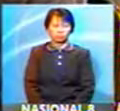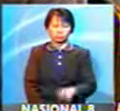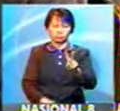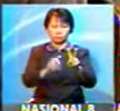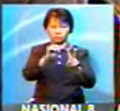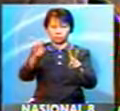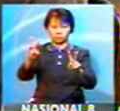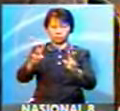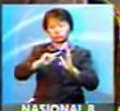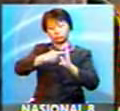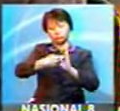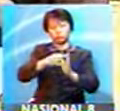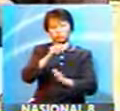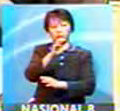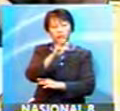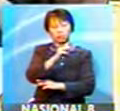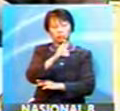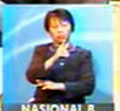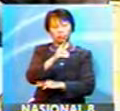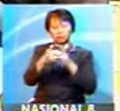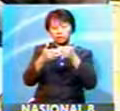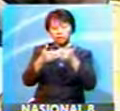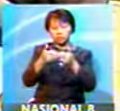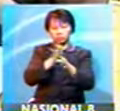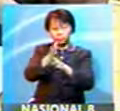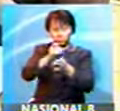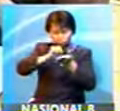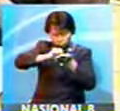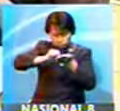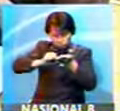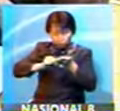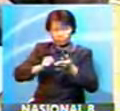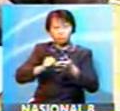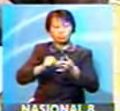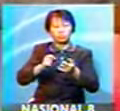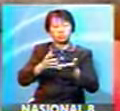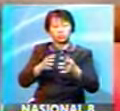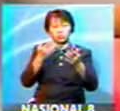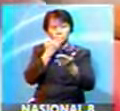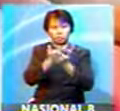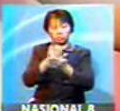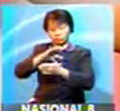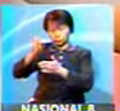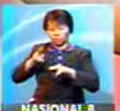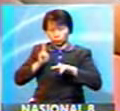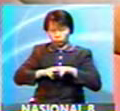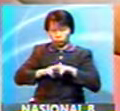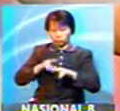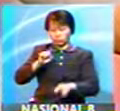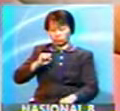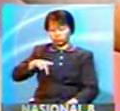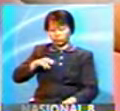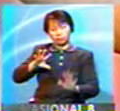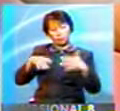2006 merupakan titik permulaan Muhammad Ahmad mendekati bidang ukiran halus senjata tradisional. Sebaik saja selesai menduduki peperiksaan sijil